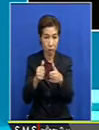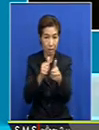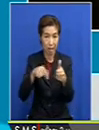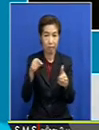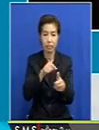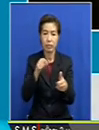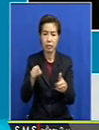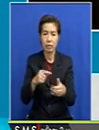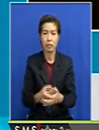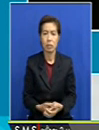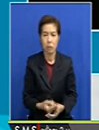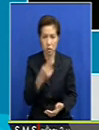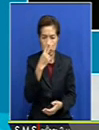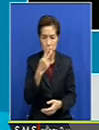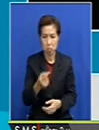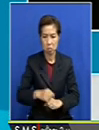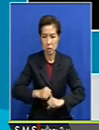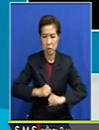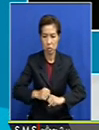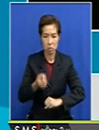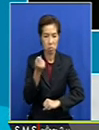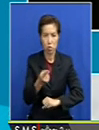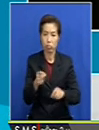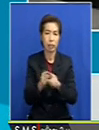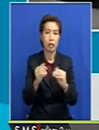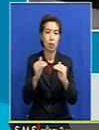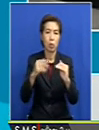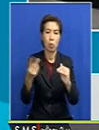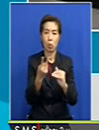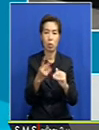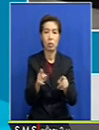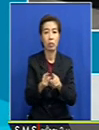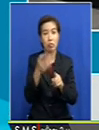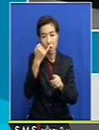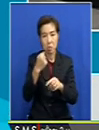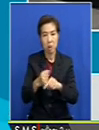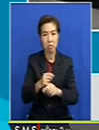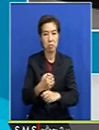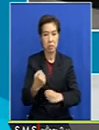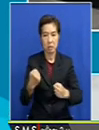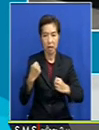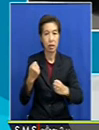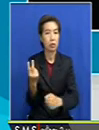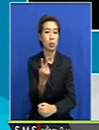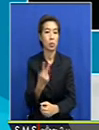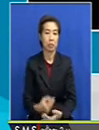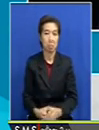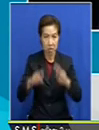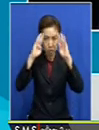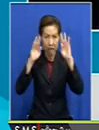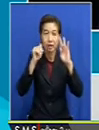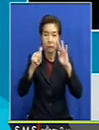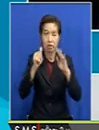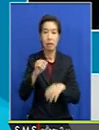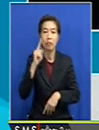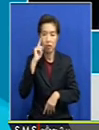ความเรียกว่าความสดความหนุ่มนี่ไม่เป็น2รองใครนะครับเพราะว่าทั้งคู่นี่เป็นมวยกระดูกดีเก่าทั้งคู่นะครับยังถือว่